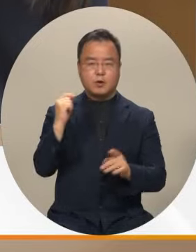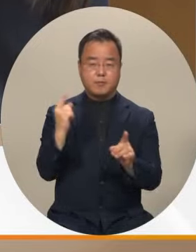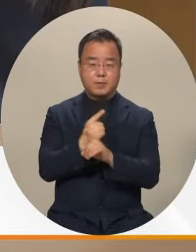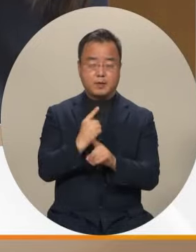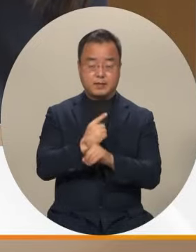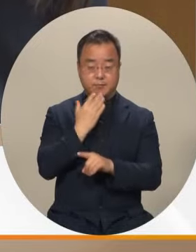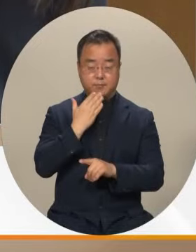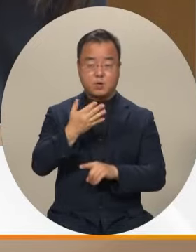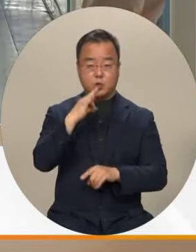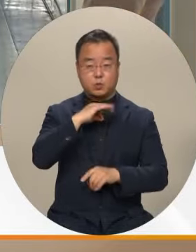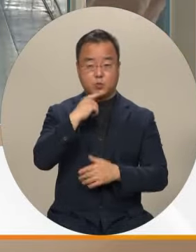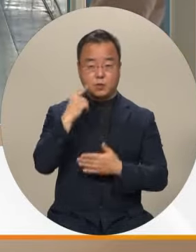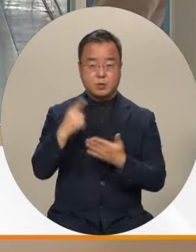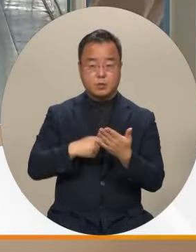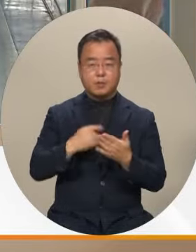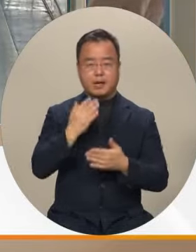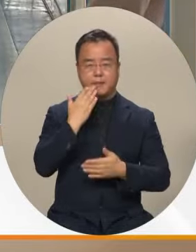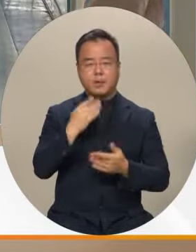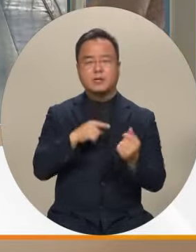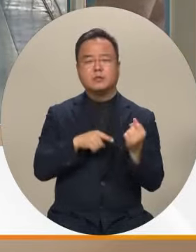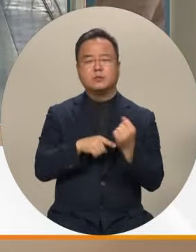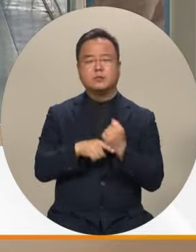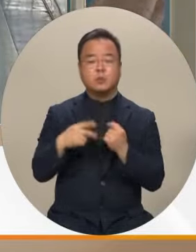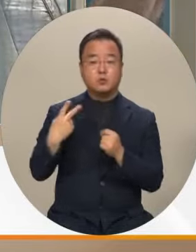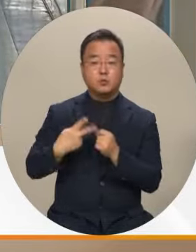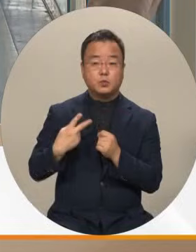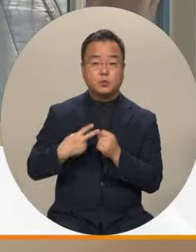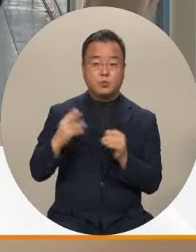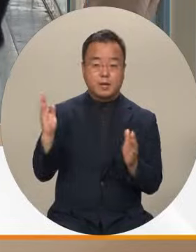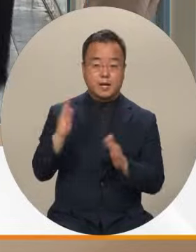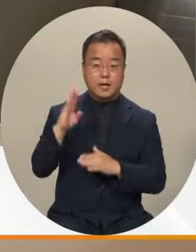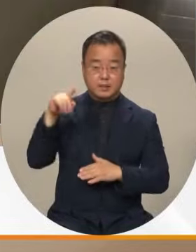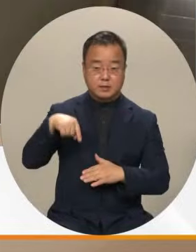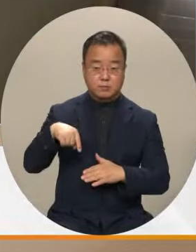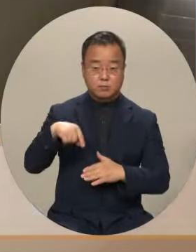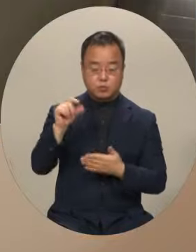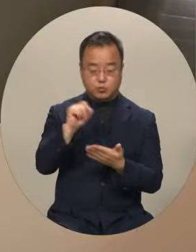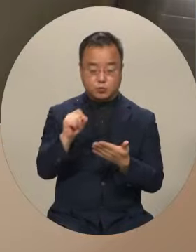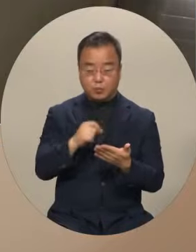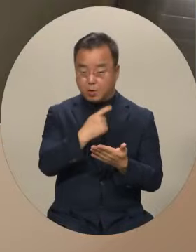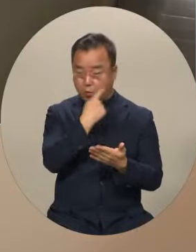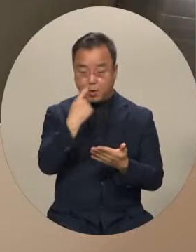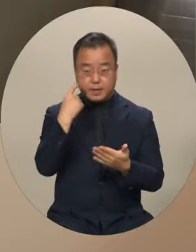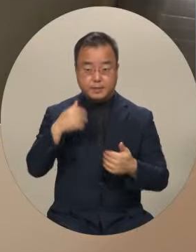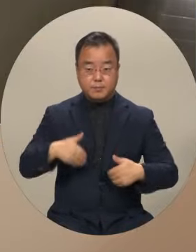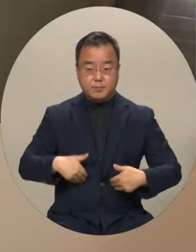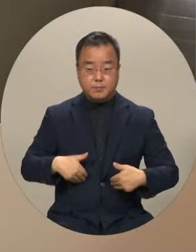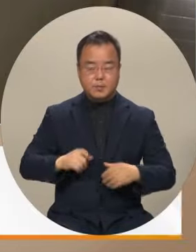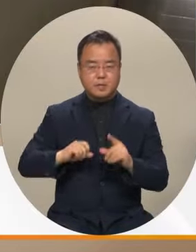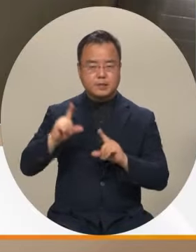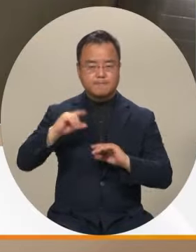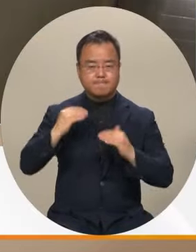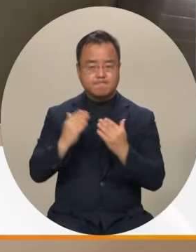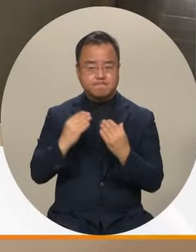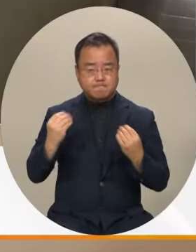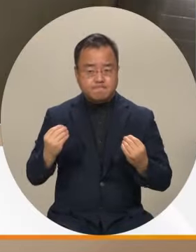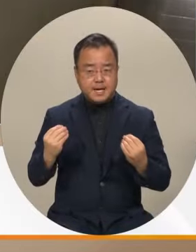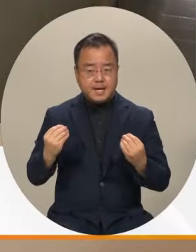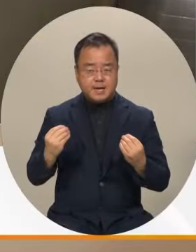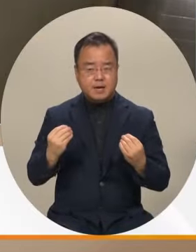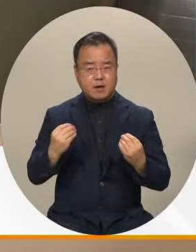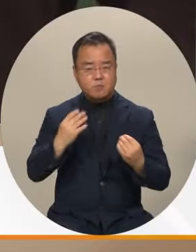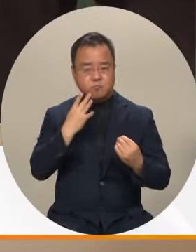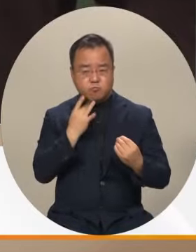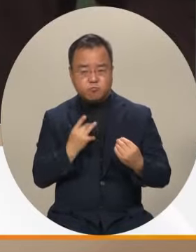유불리가 발생하기 때문입니다 아 두 번째로 학생부도 확인을 해야 합니다 전체적으로 마무리는 잘 되었는지 누락은